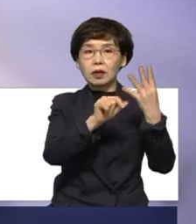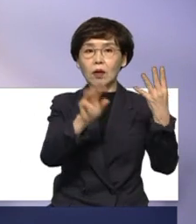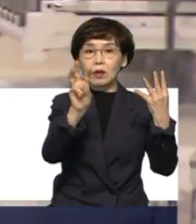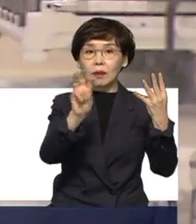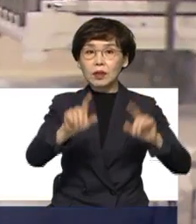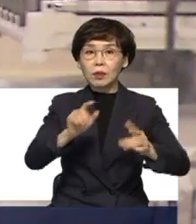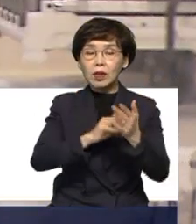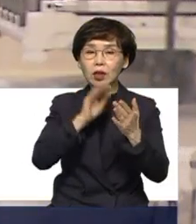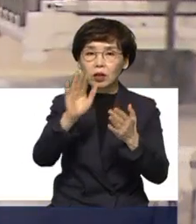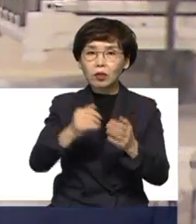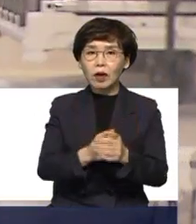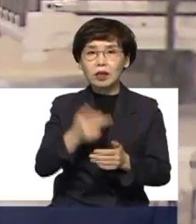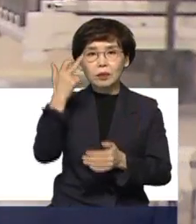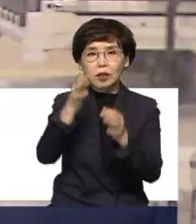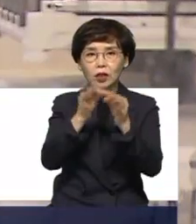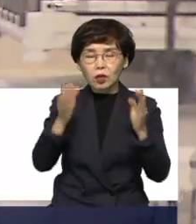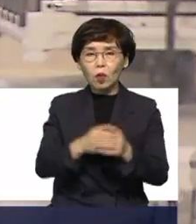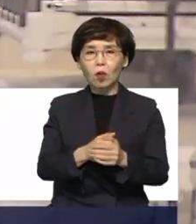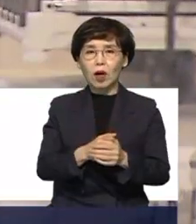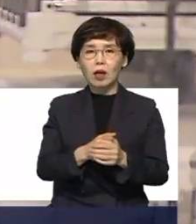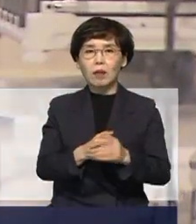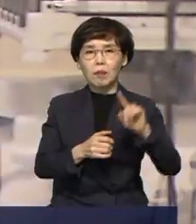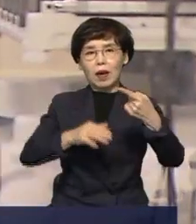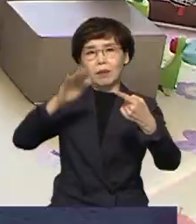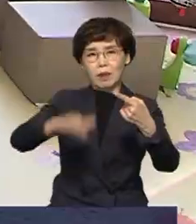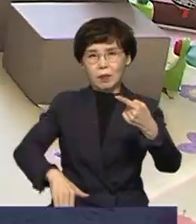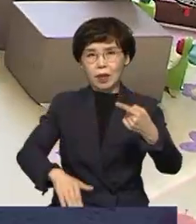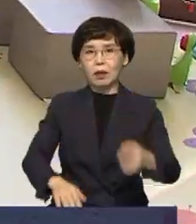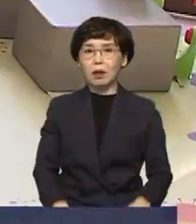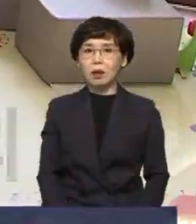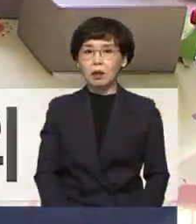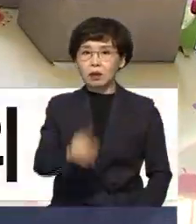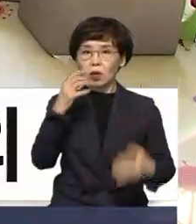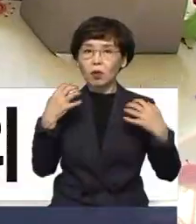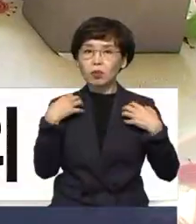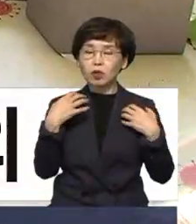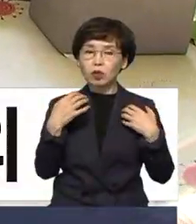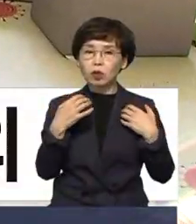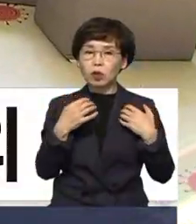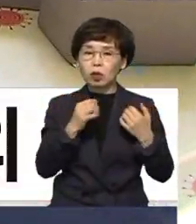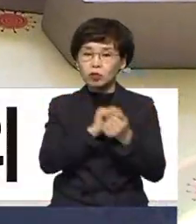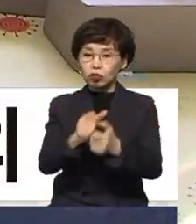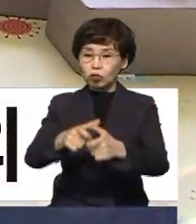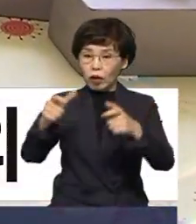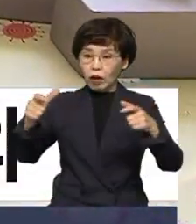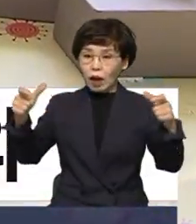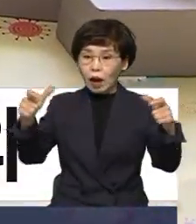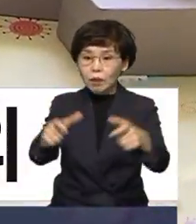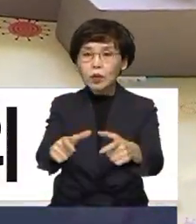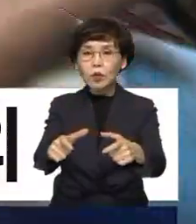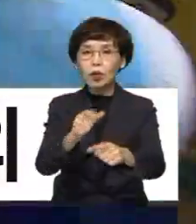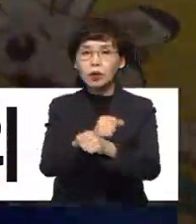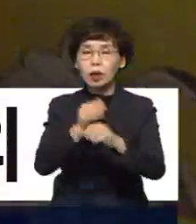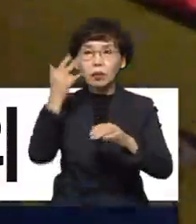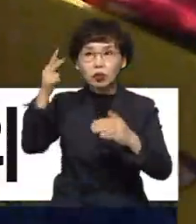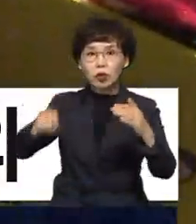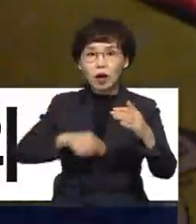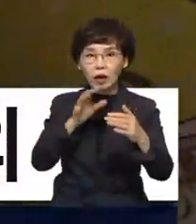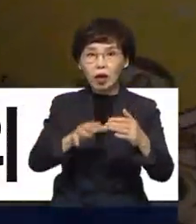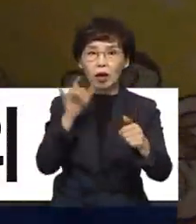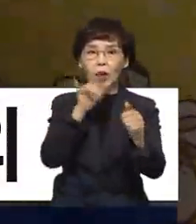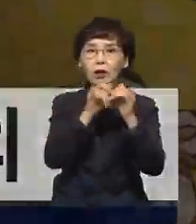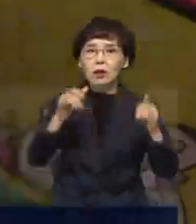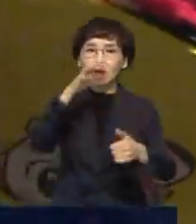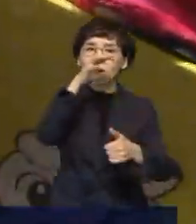이후 17일간 두 자릿수를 기록하고 있습니다. 정부는 유행 감소세를 바탕으로 이번 주 내 확진자 격리